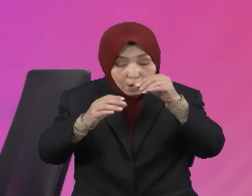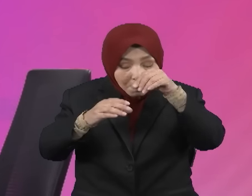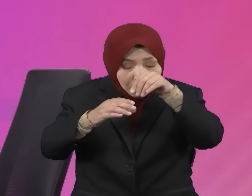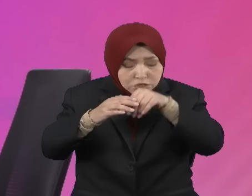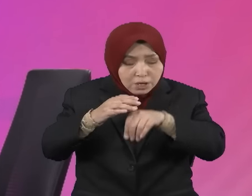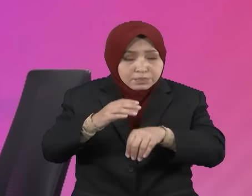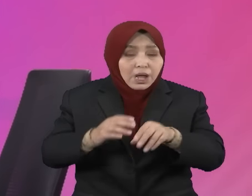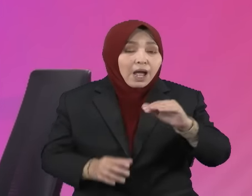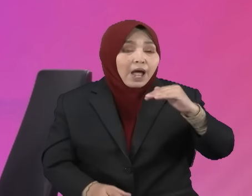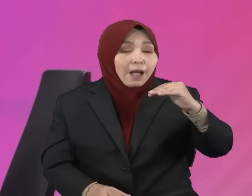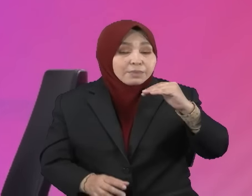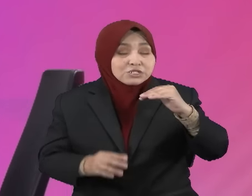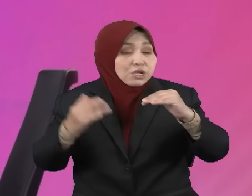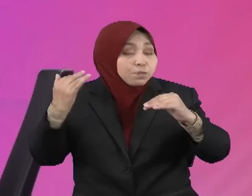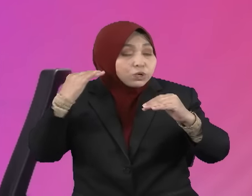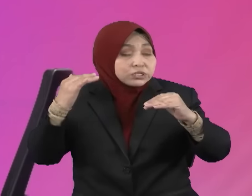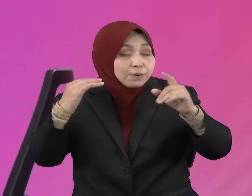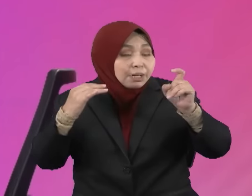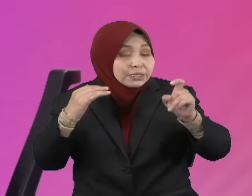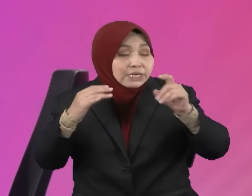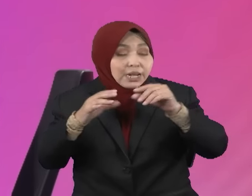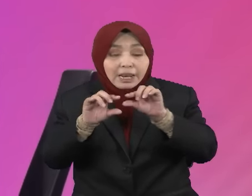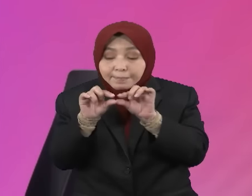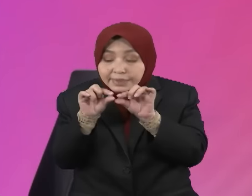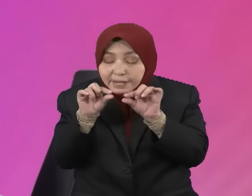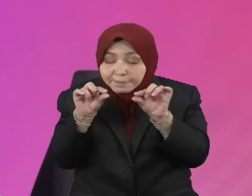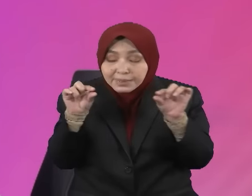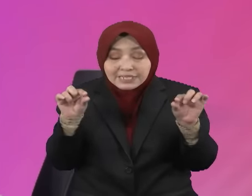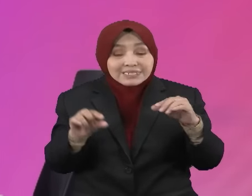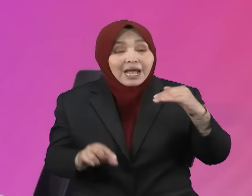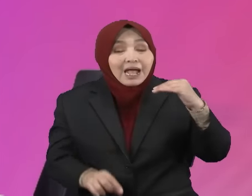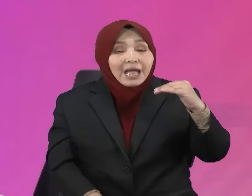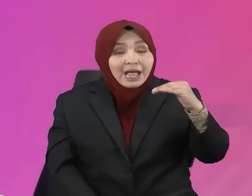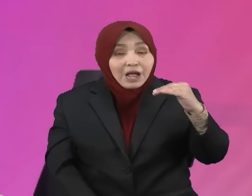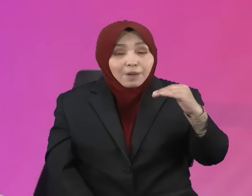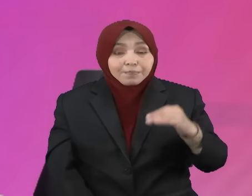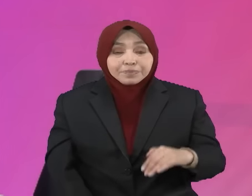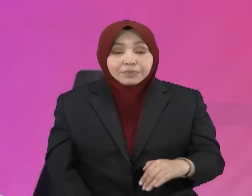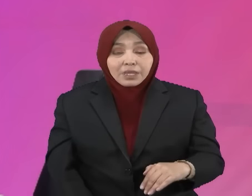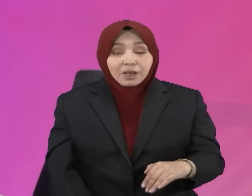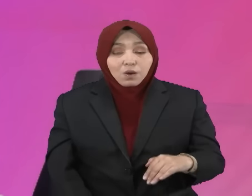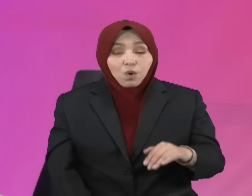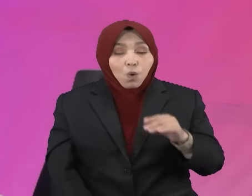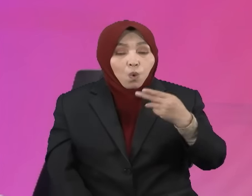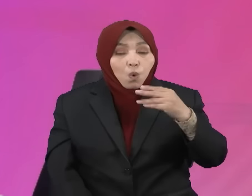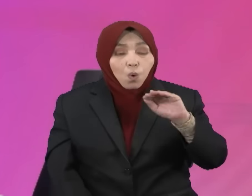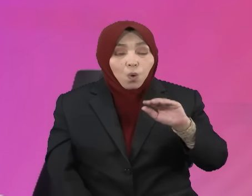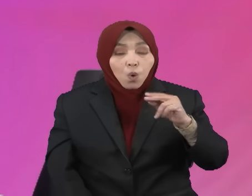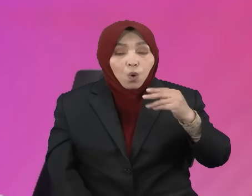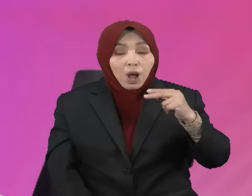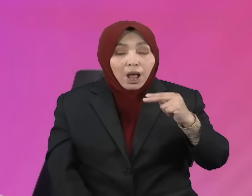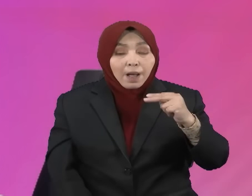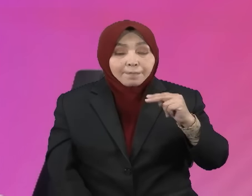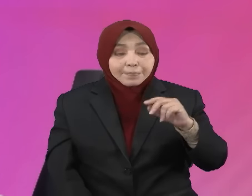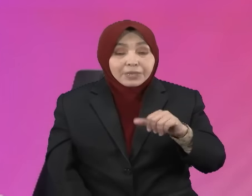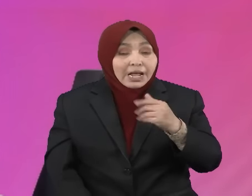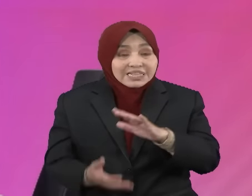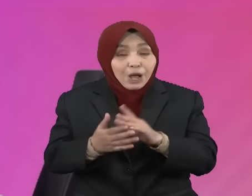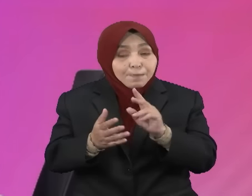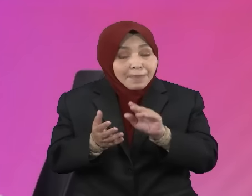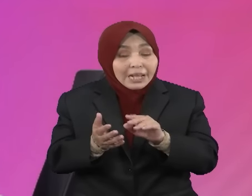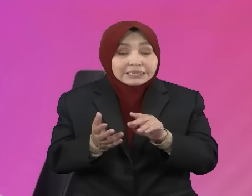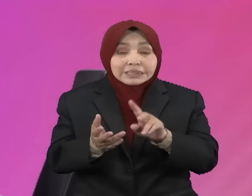Ha tu mesti dibunyikan, dimatikan dalam keadaan nipis. Ha. Cuba sebut ha. Ha. Bukan ho. Ha. Ha. Jadi mati